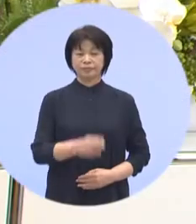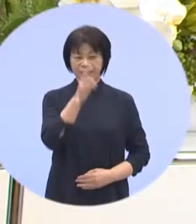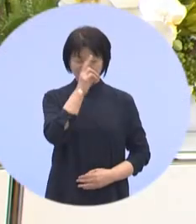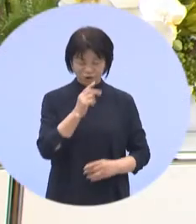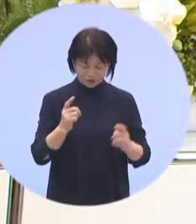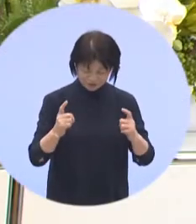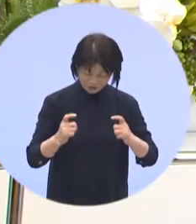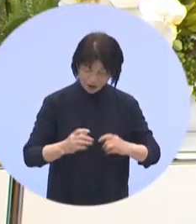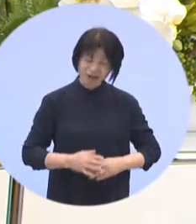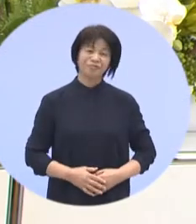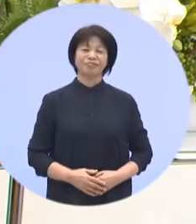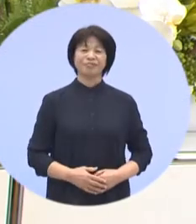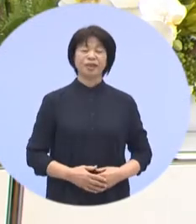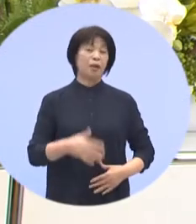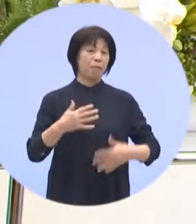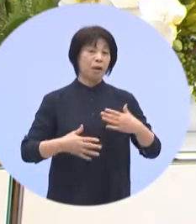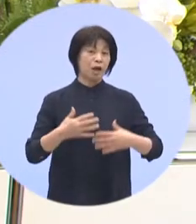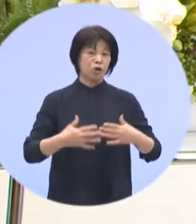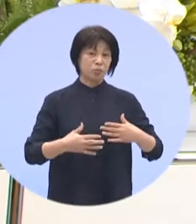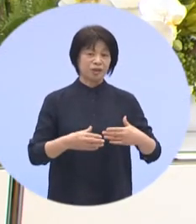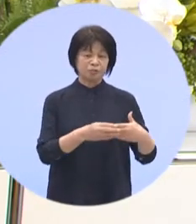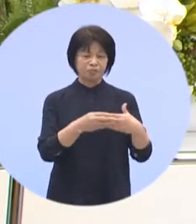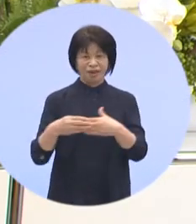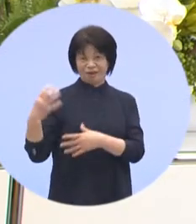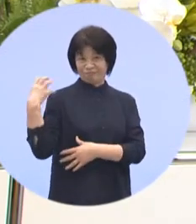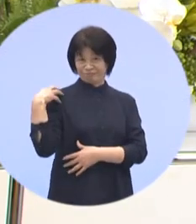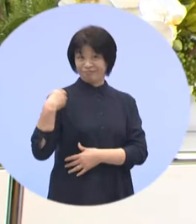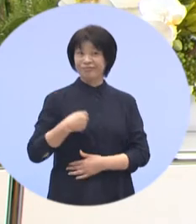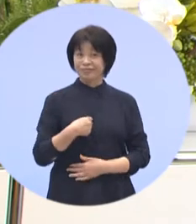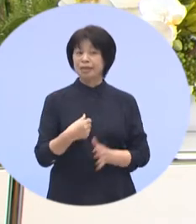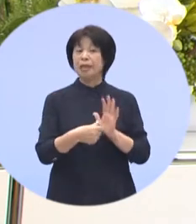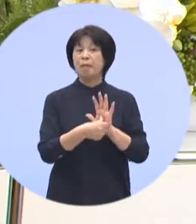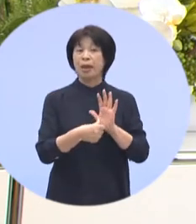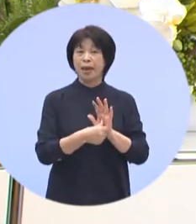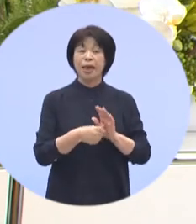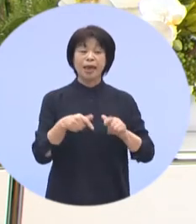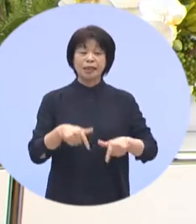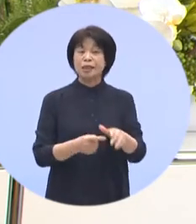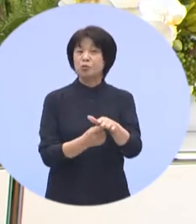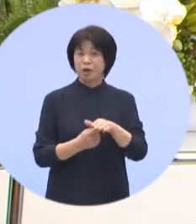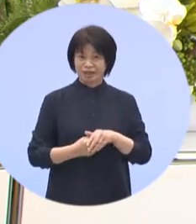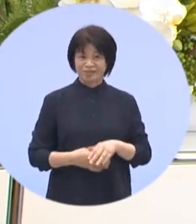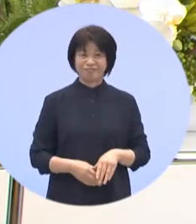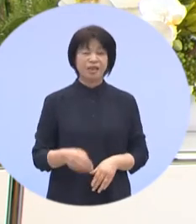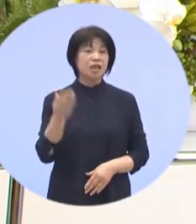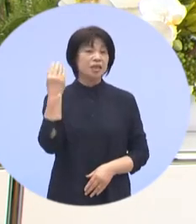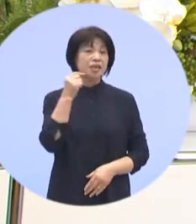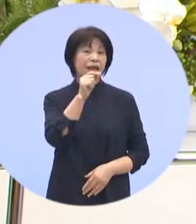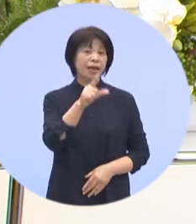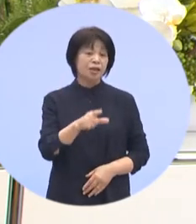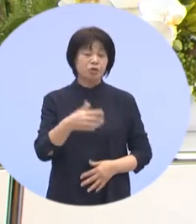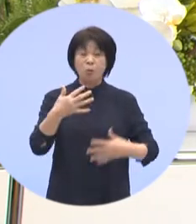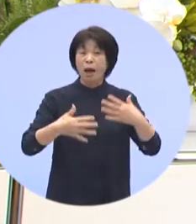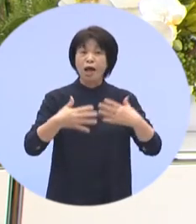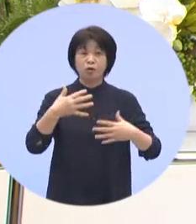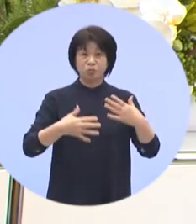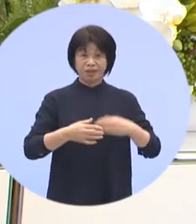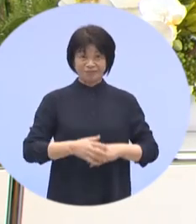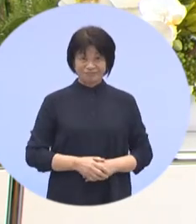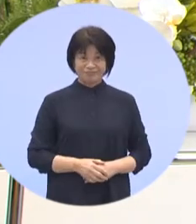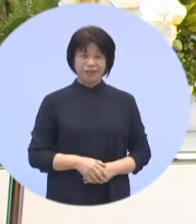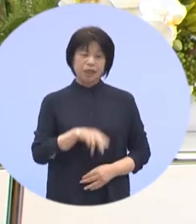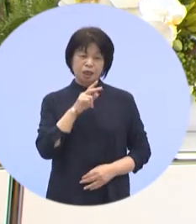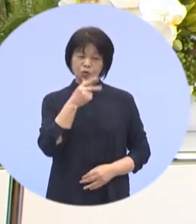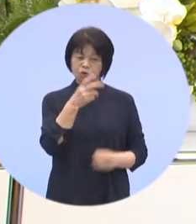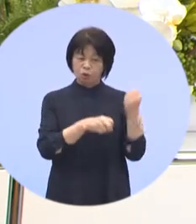にちは。番組ナビゲーターの西村千穂です。先月の岐阜市情報チャンネルでは、岐阜